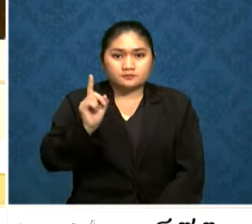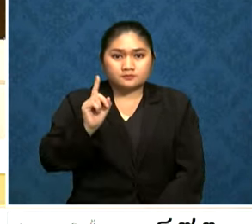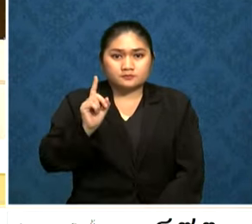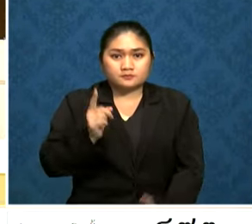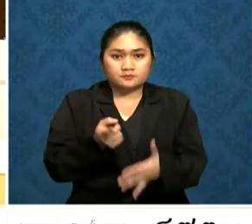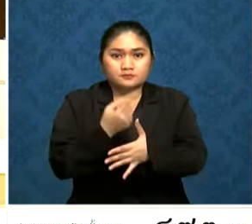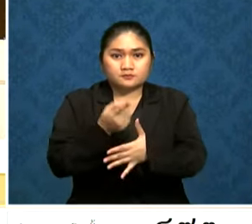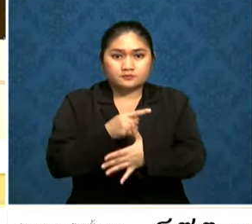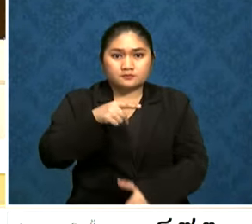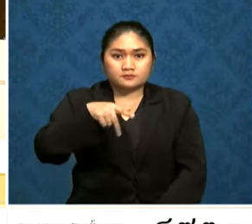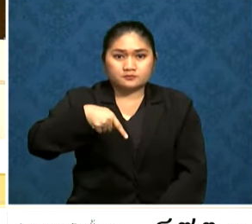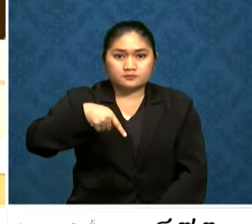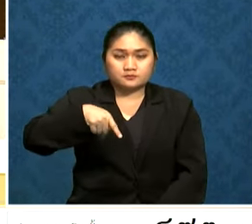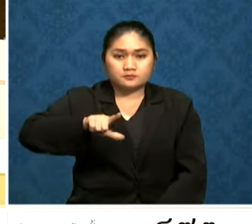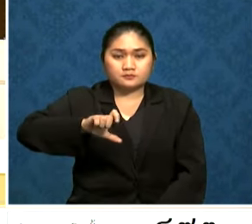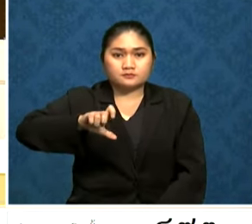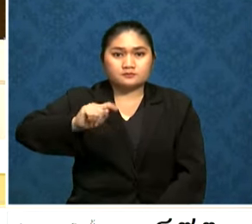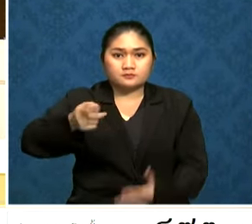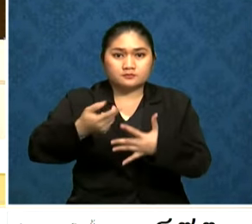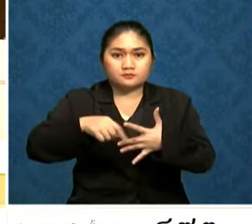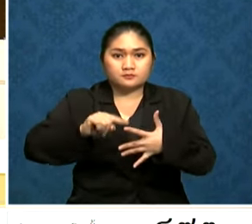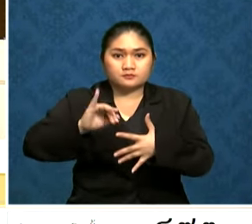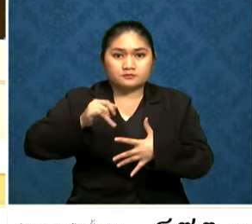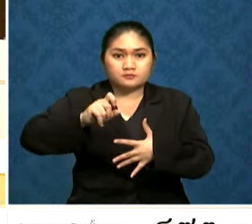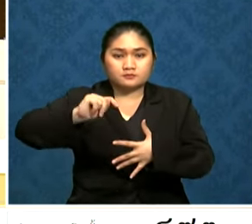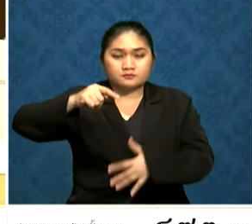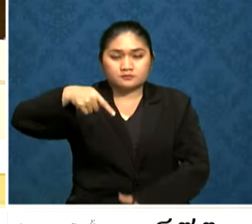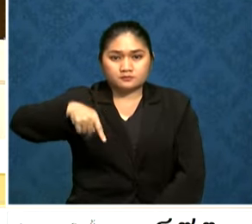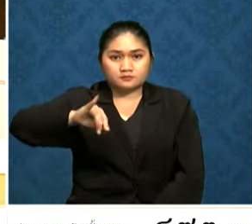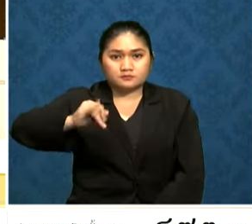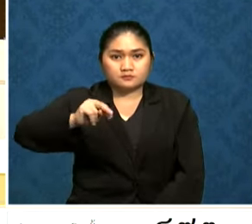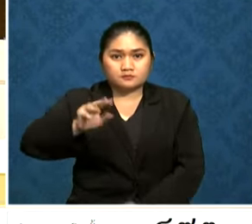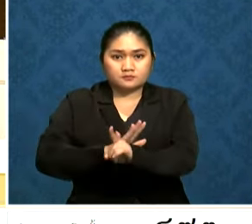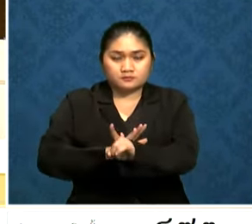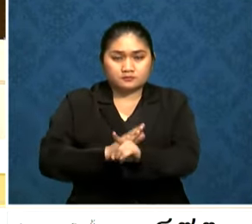ท่านผลิ วัชรสถินและต่อด้วยท่านจิทศพทฬิลิยารสภ